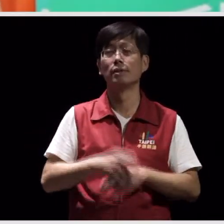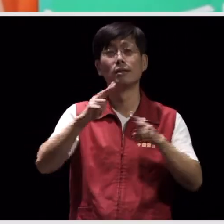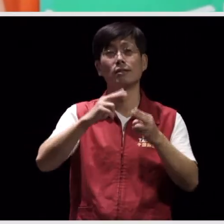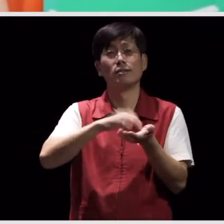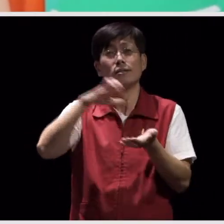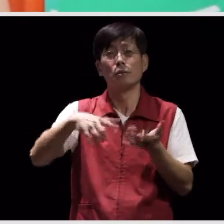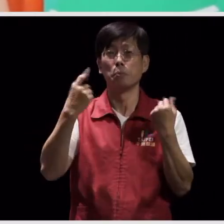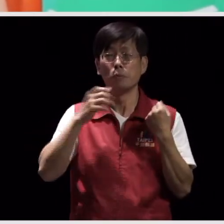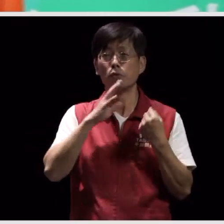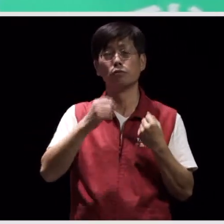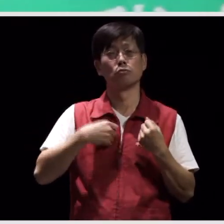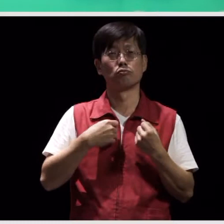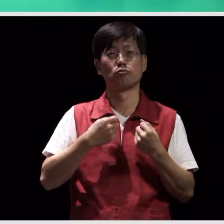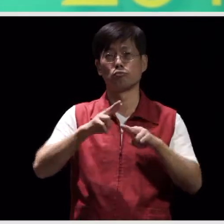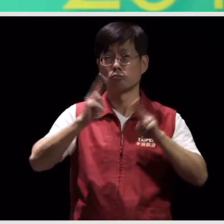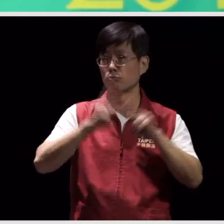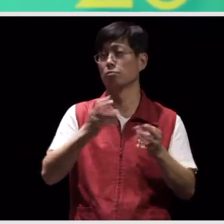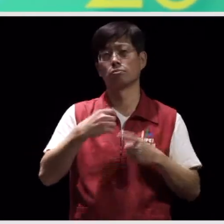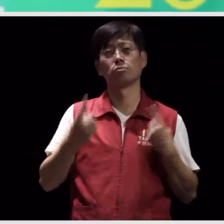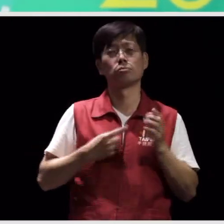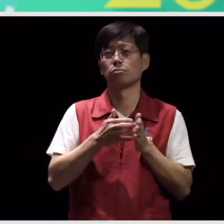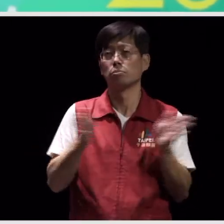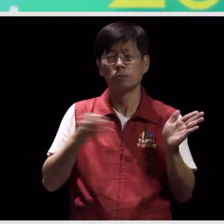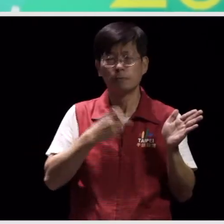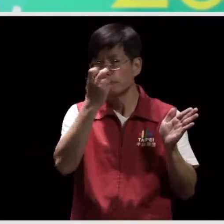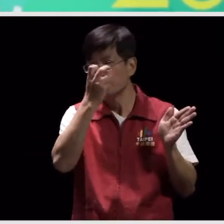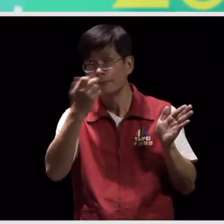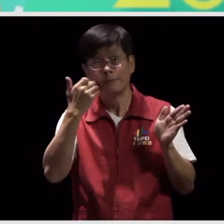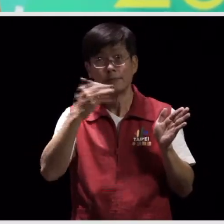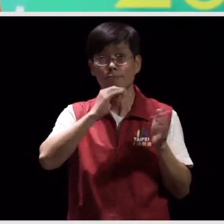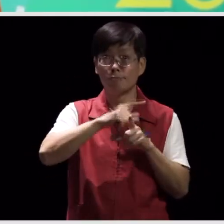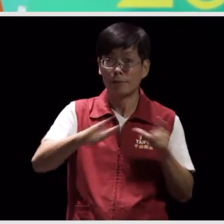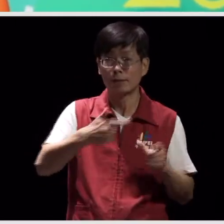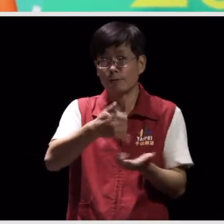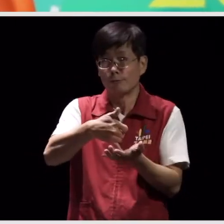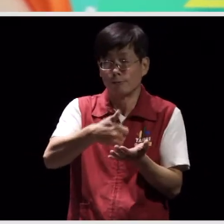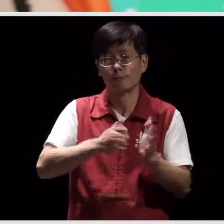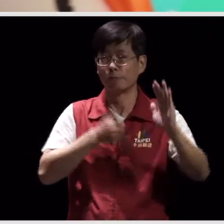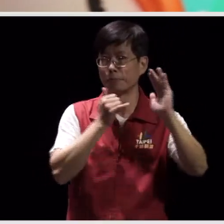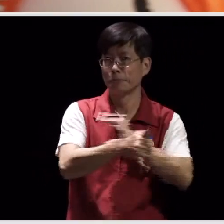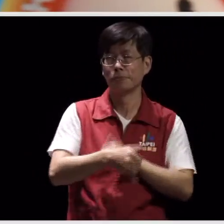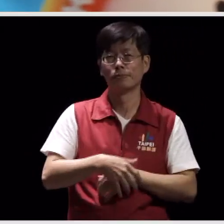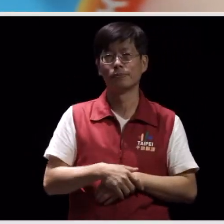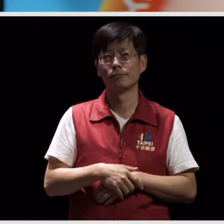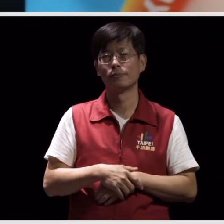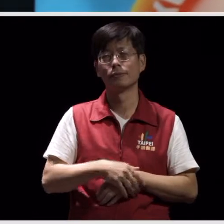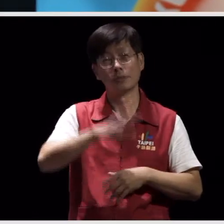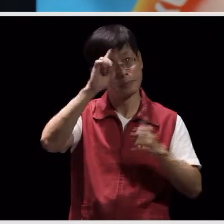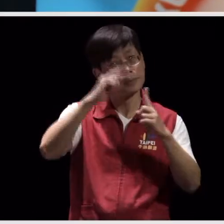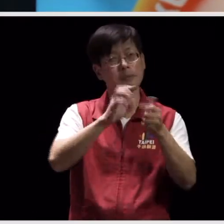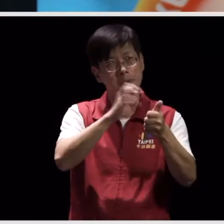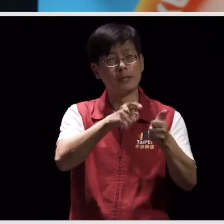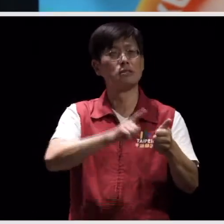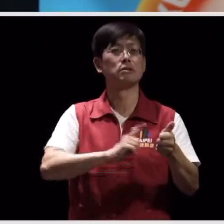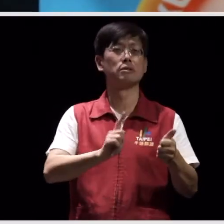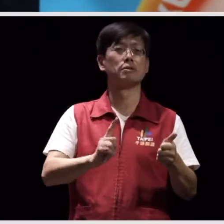嘛，他就开始巡访，你知道吧？他就看谁年纪最大，然后谁最虚弱，他就跑进去，然后就跟那个病人聊，都哎，小子你